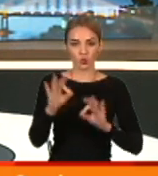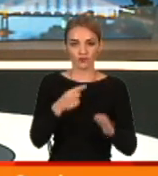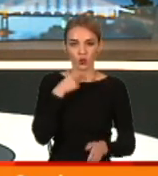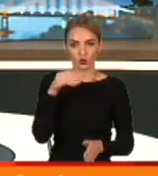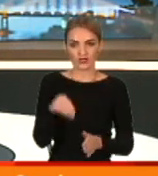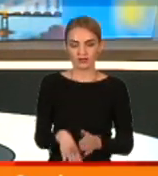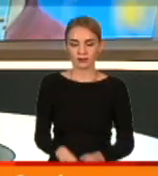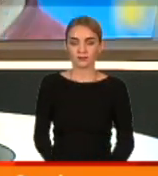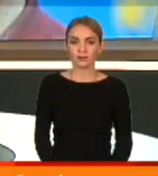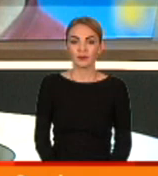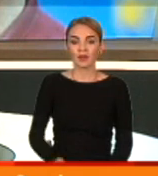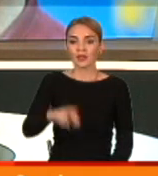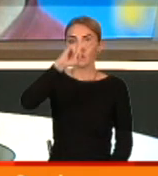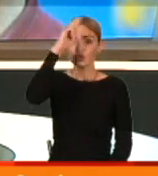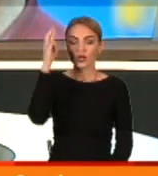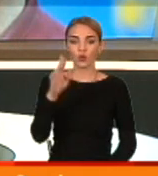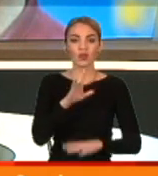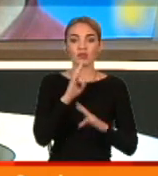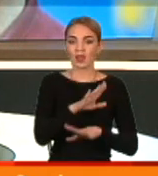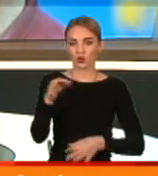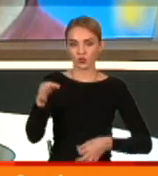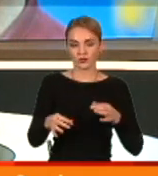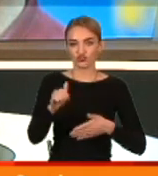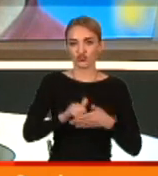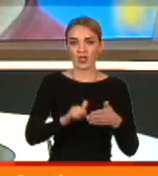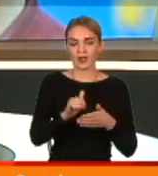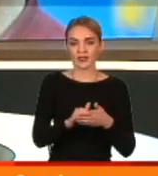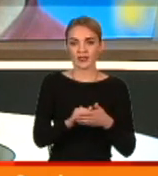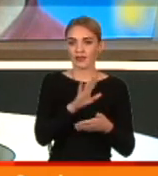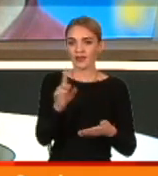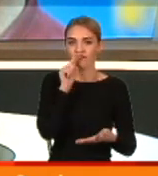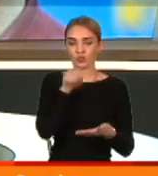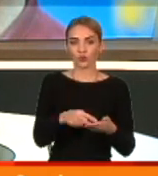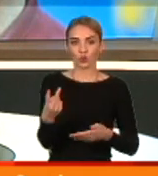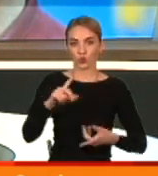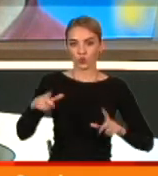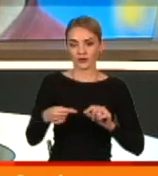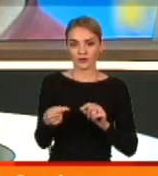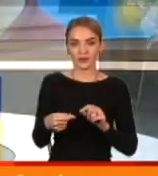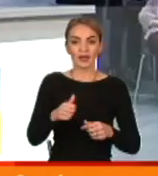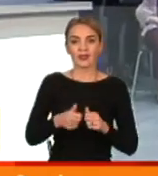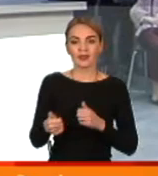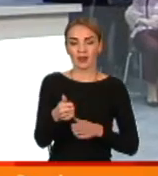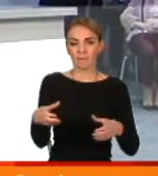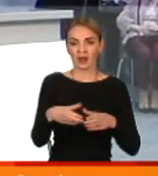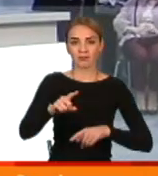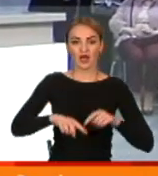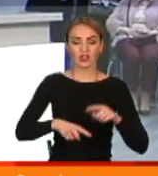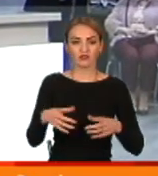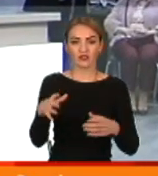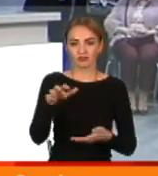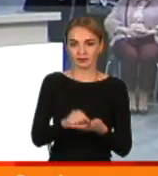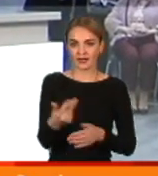голосів. Юлія Тимошенко не судитиметься через свій невихід до другого туру. Лідерка партії «Батьківщина», що посідає третє